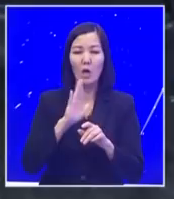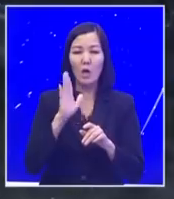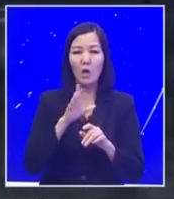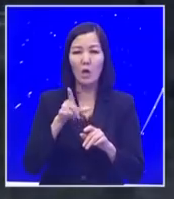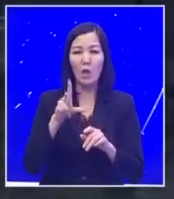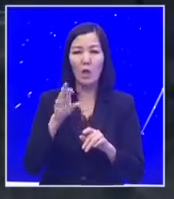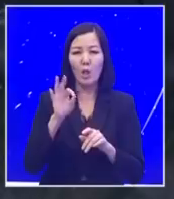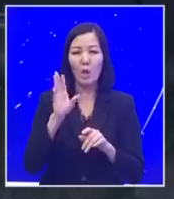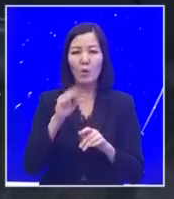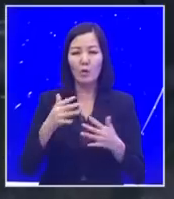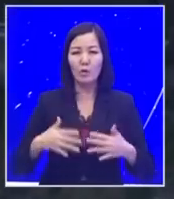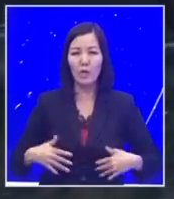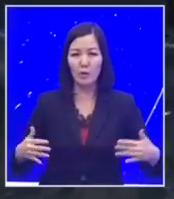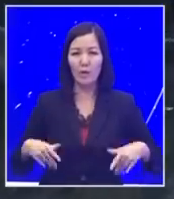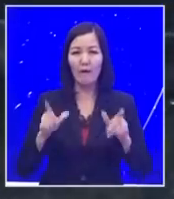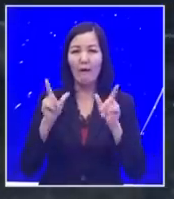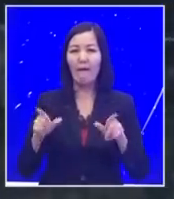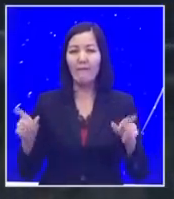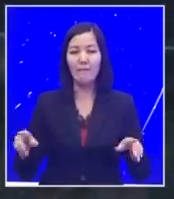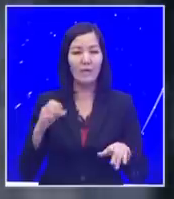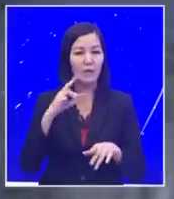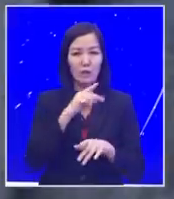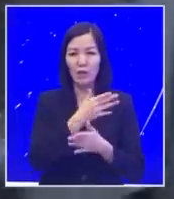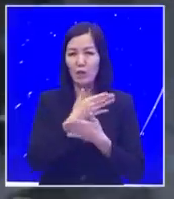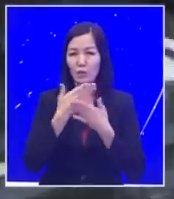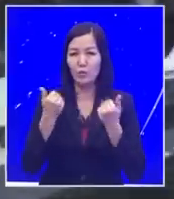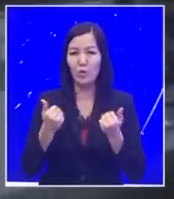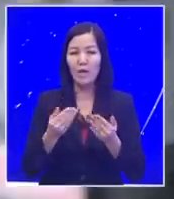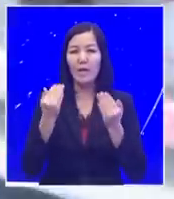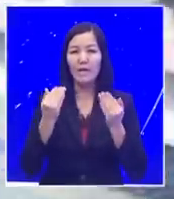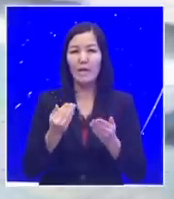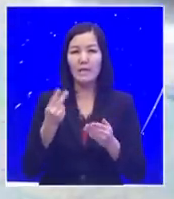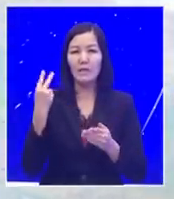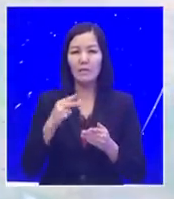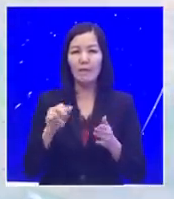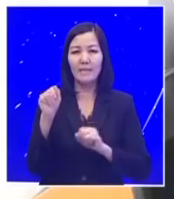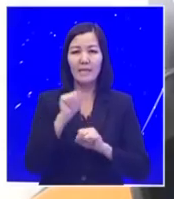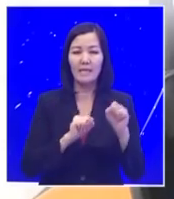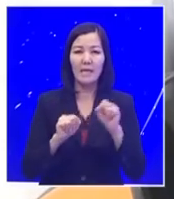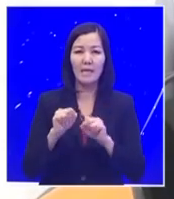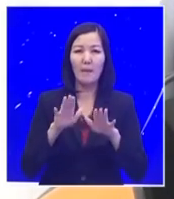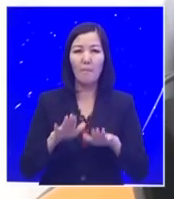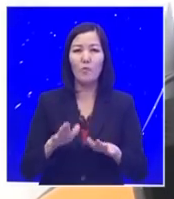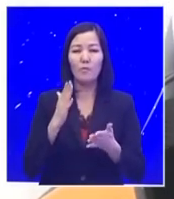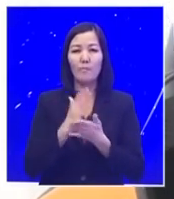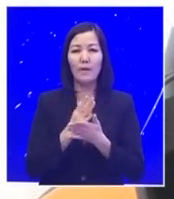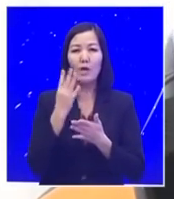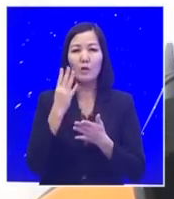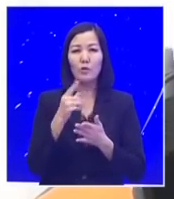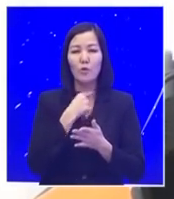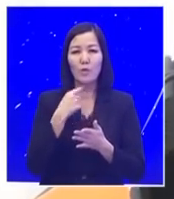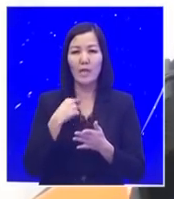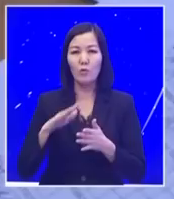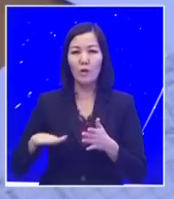ес зияны жоқ екен айтады. Ертінде арнайы нұсқау бойынша дайындалған. Айта кетейік, өңірде 20 санитарлық бекет бар, оның 4-еуі